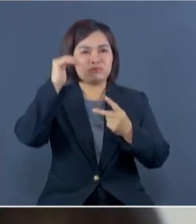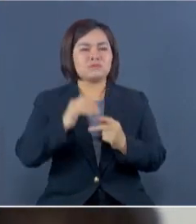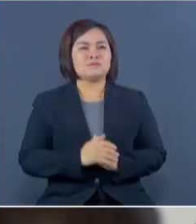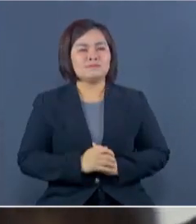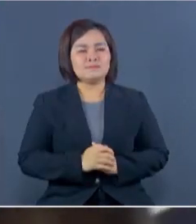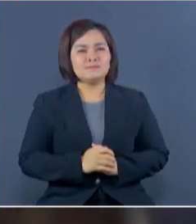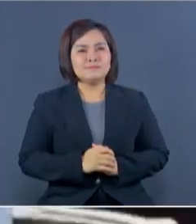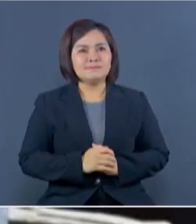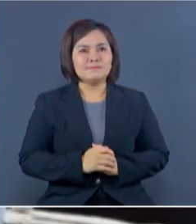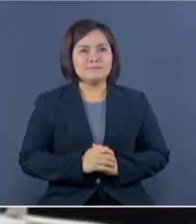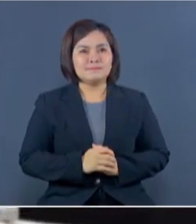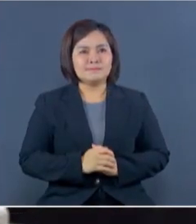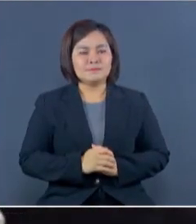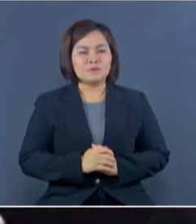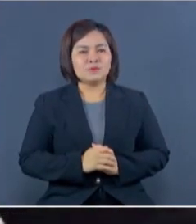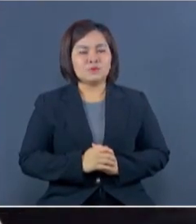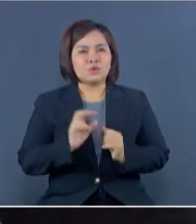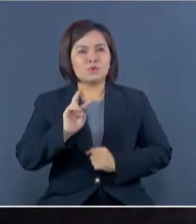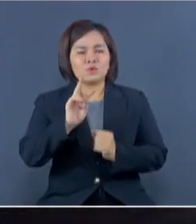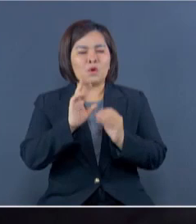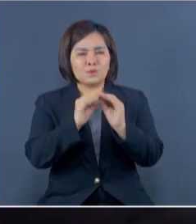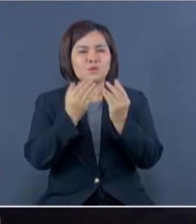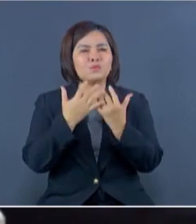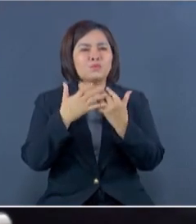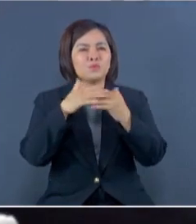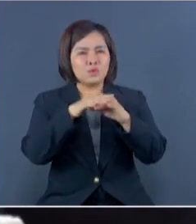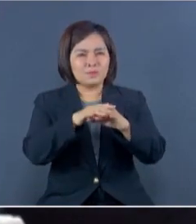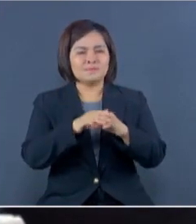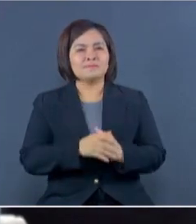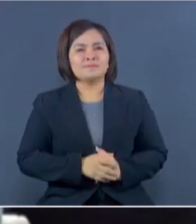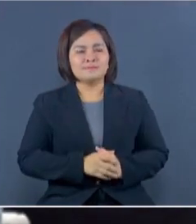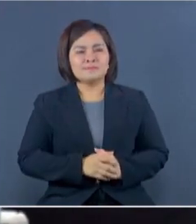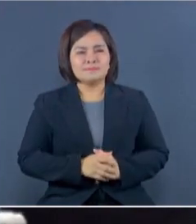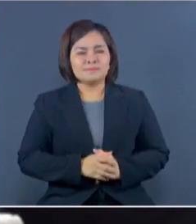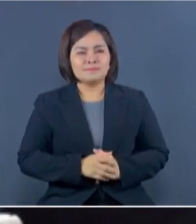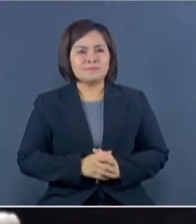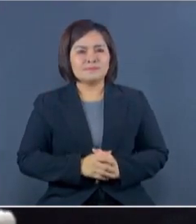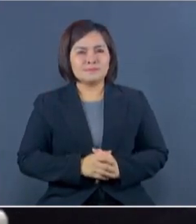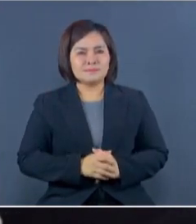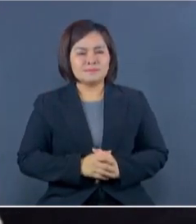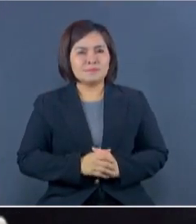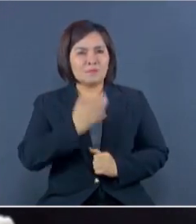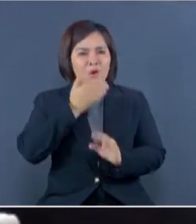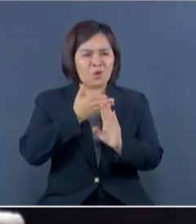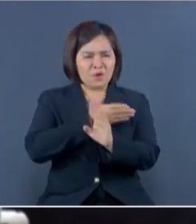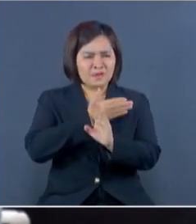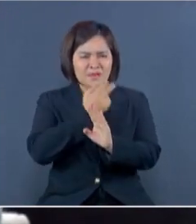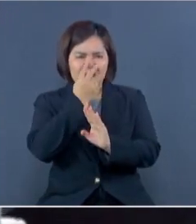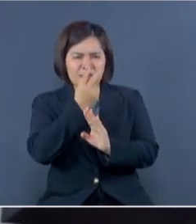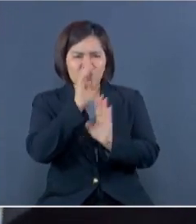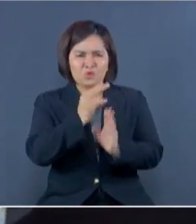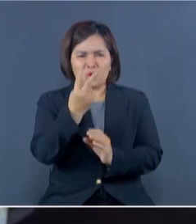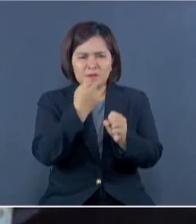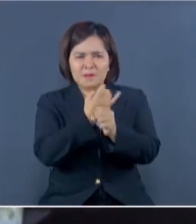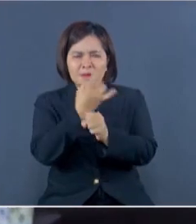นตรีของพรรคเพื่อไทยทั้ง2คนเข้าร่วมประชุมด้วยนะครับหลังจากที่ไม่มีความเคลื่อนไหวของทั้งคู่มาสักระยะหนึ่ง